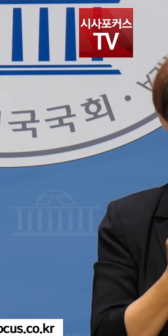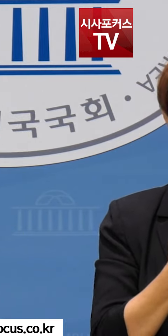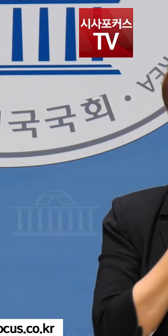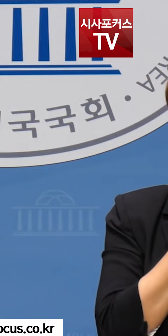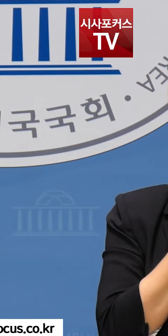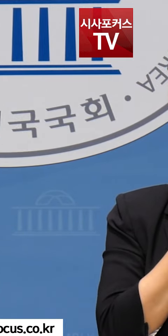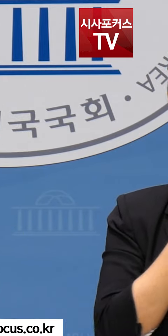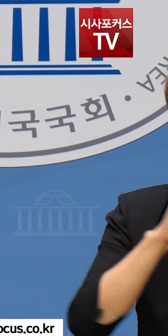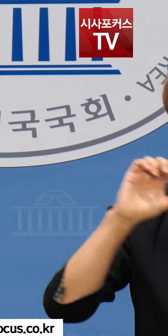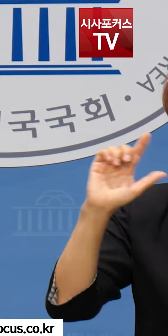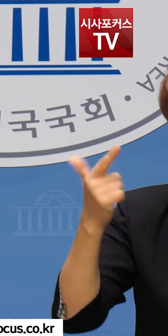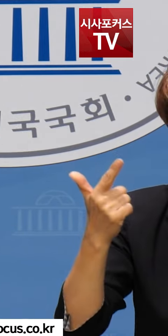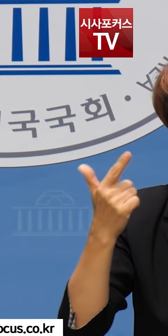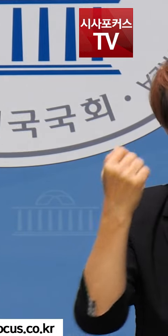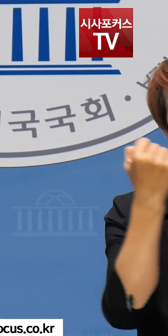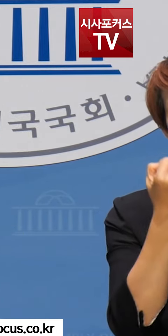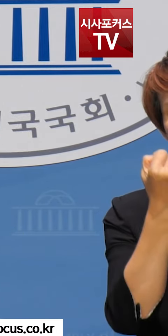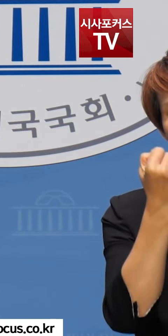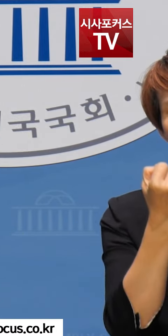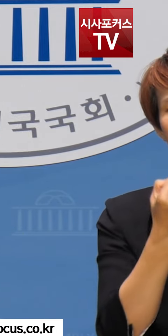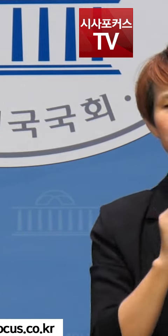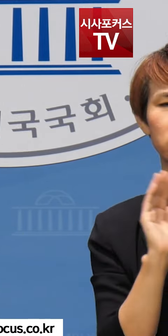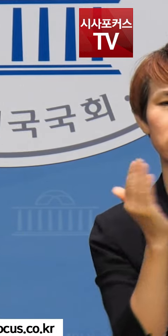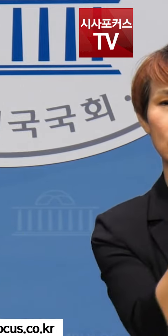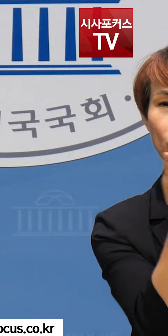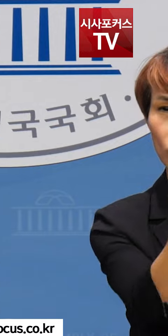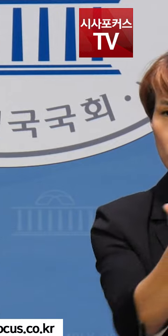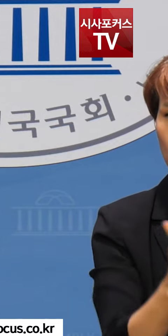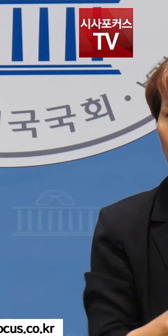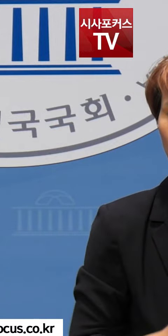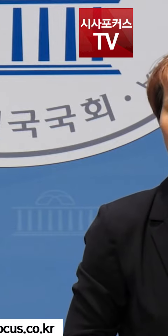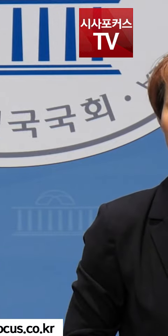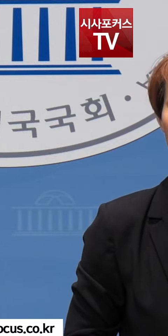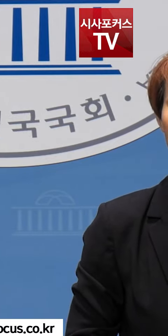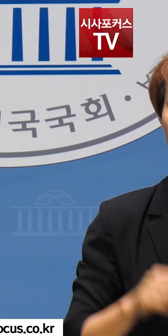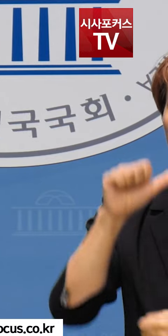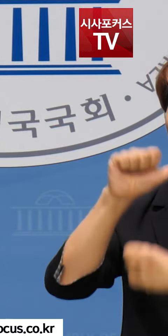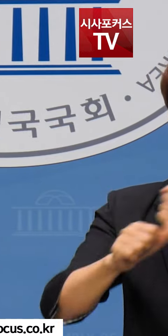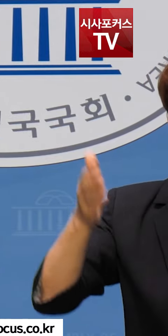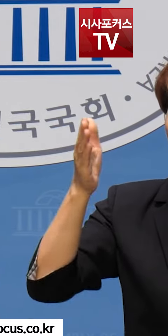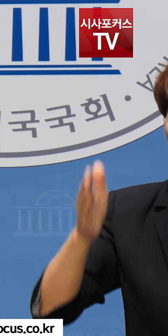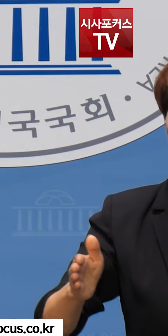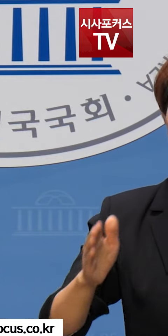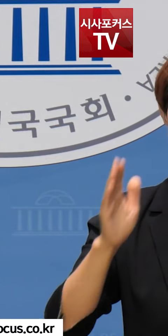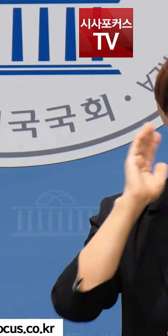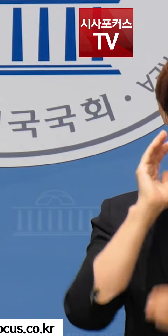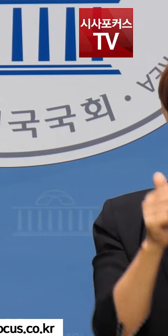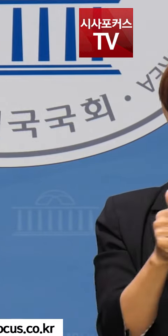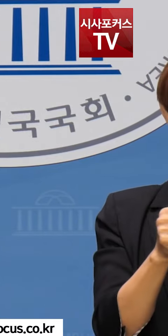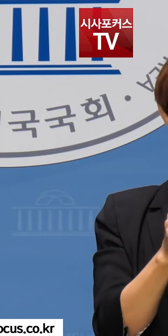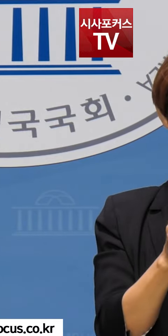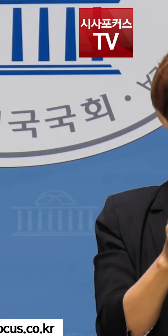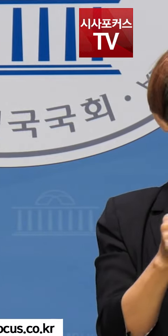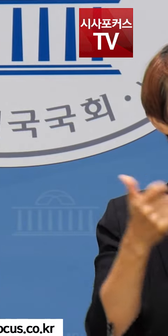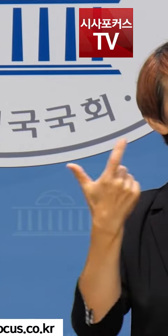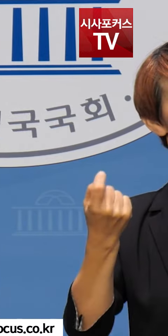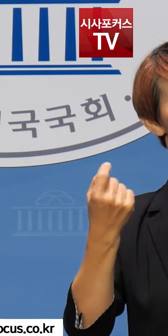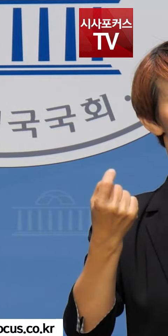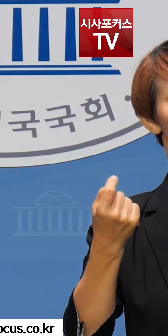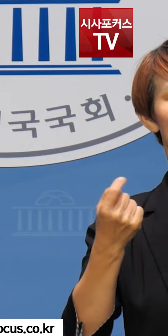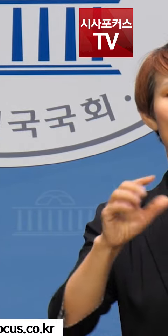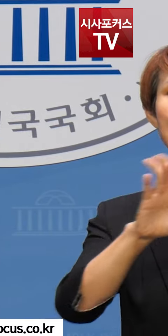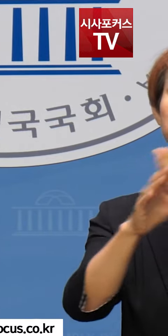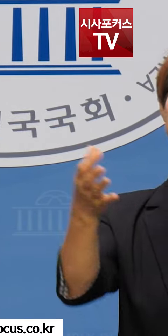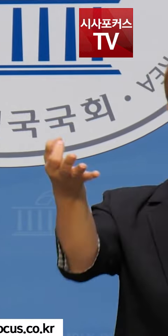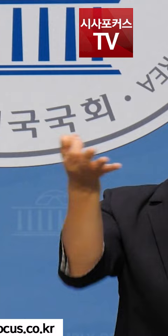수행하고 싶겠습니까? 라며 아내를 두둔했습니다. 지난 5년간 김 여사는 대단히 씩씩한 모습으로 외국인